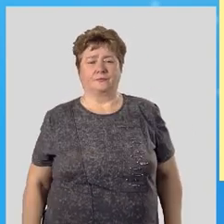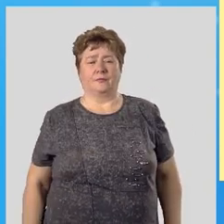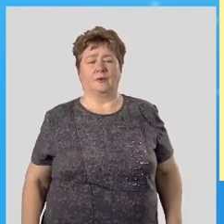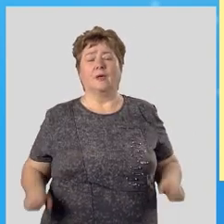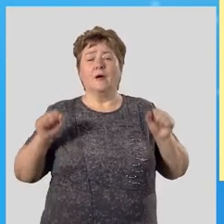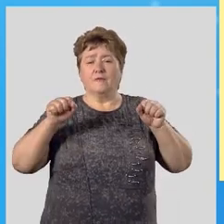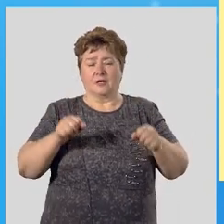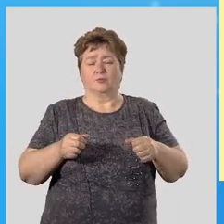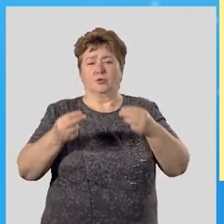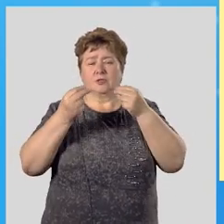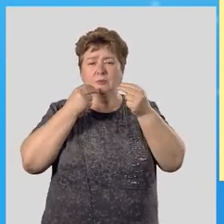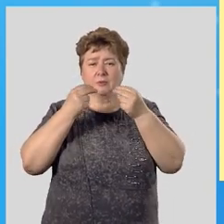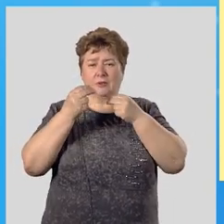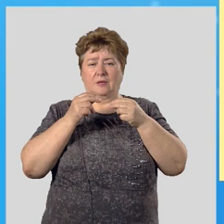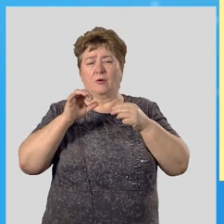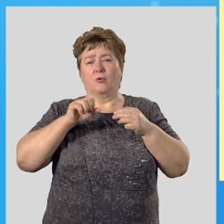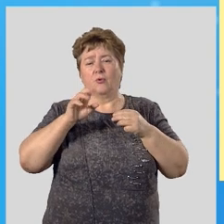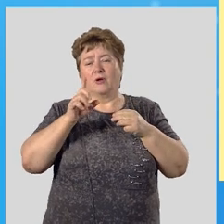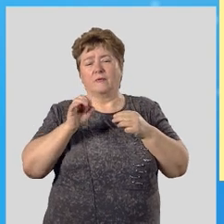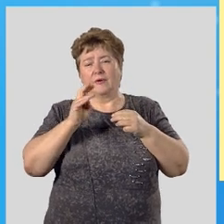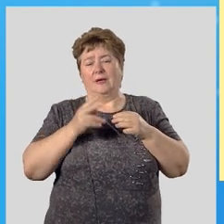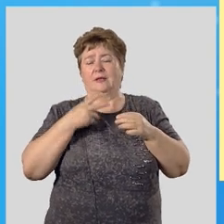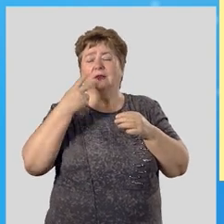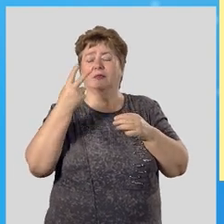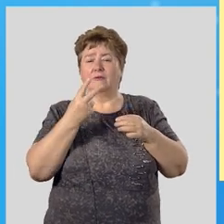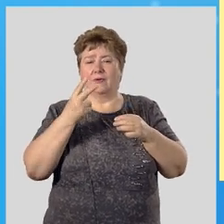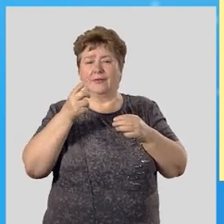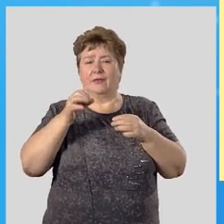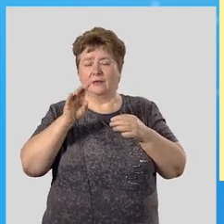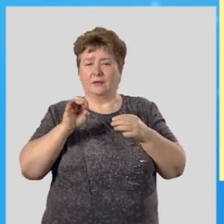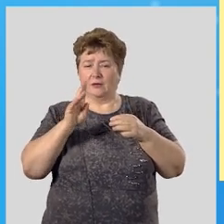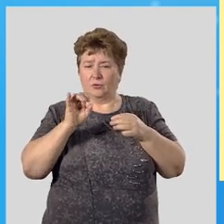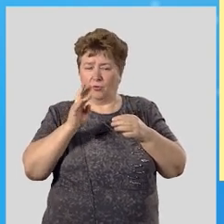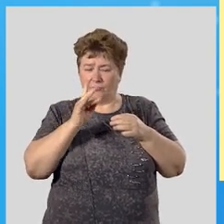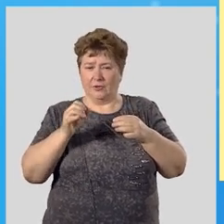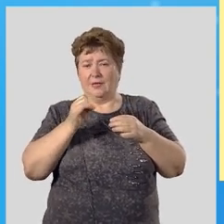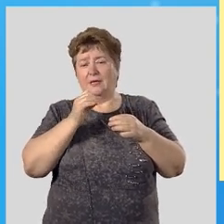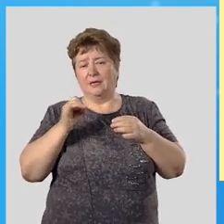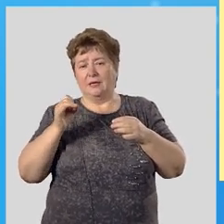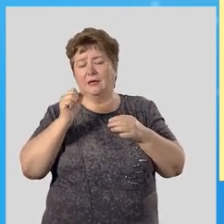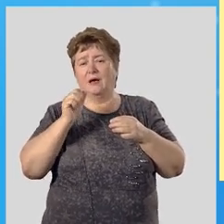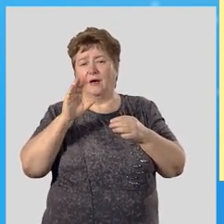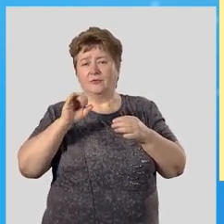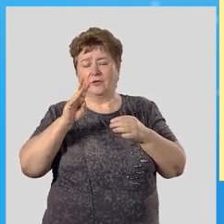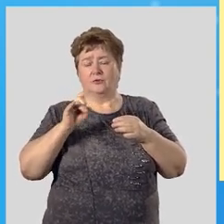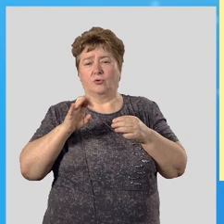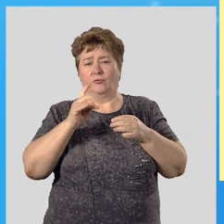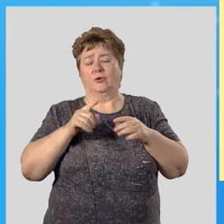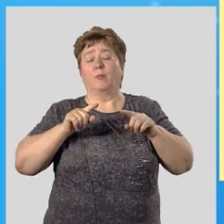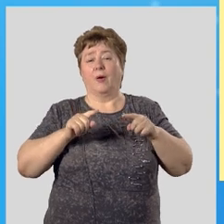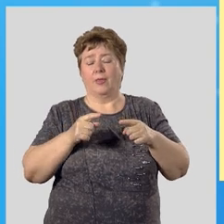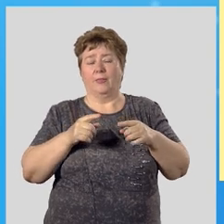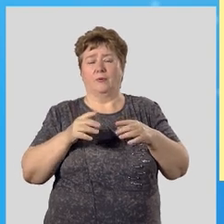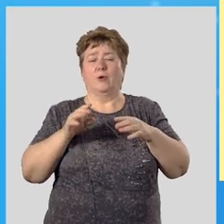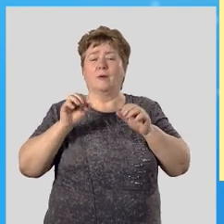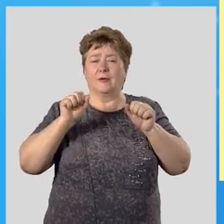вакуоль. Способов питания у эвглены два – гетеротрофное и автотрофное. Поэтому